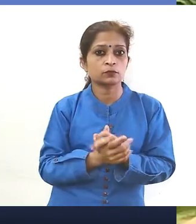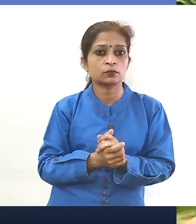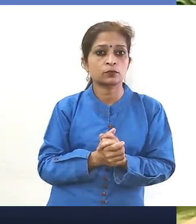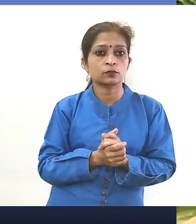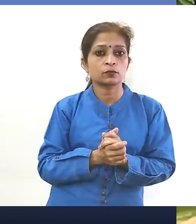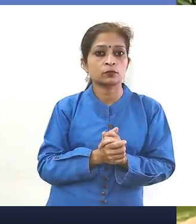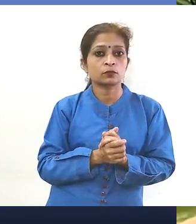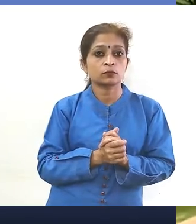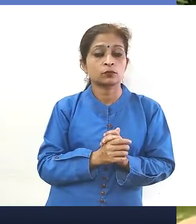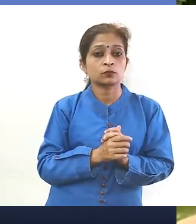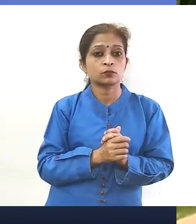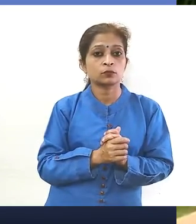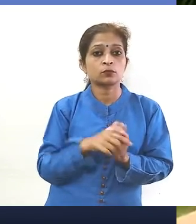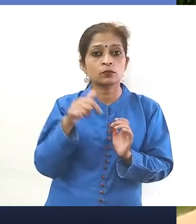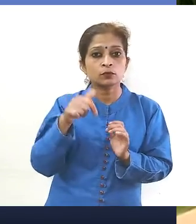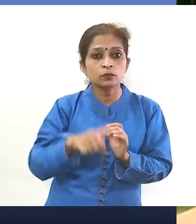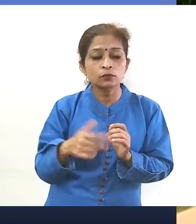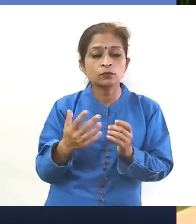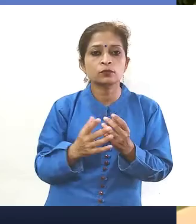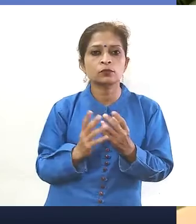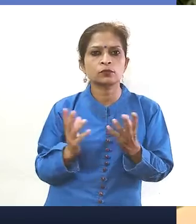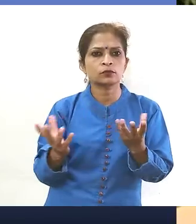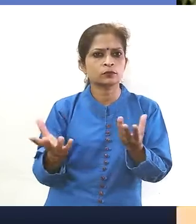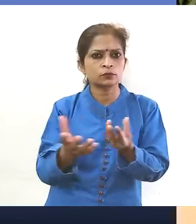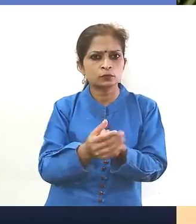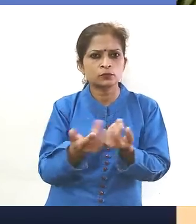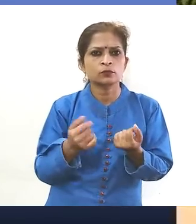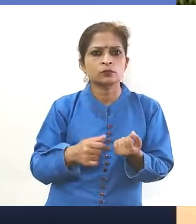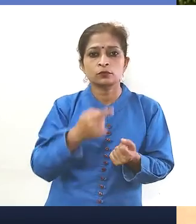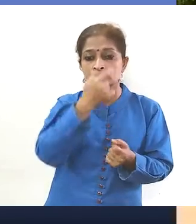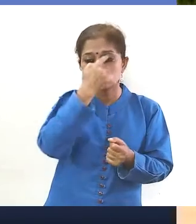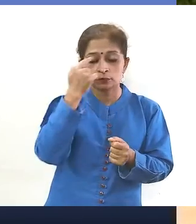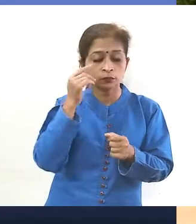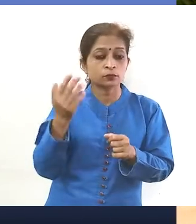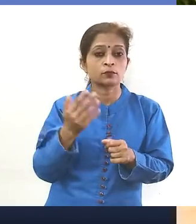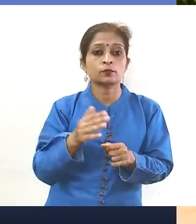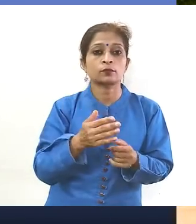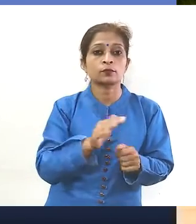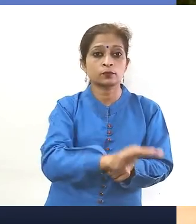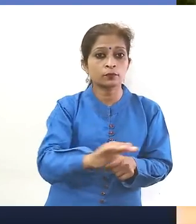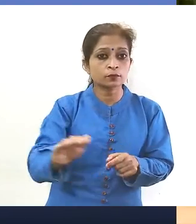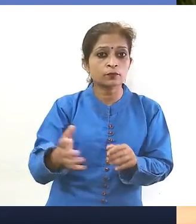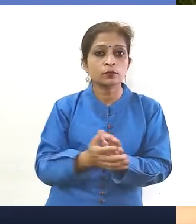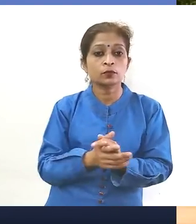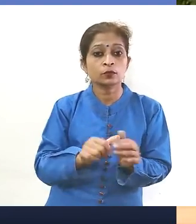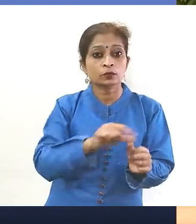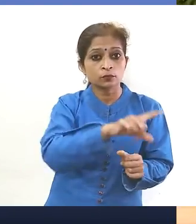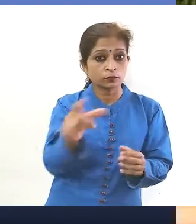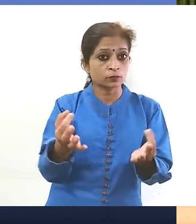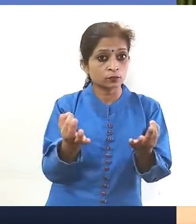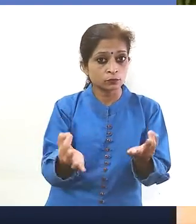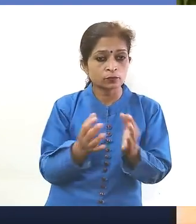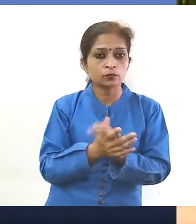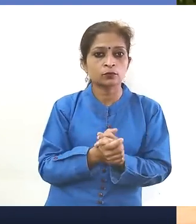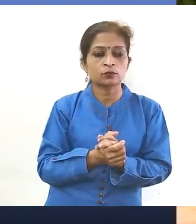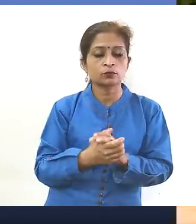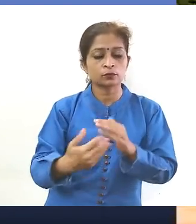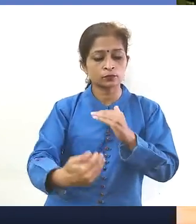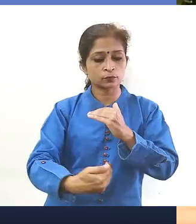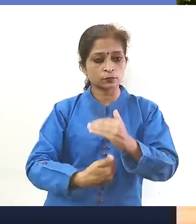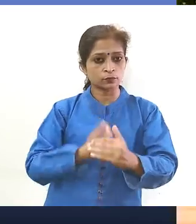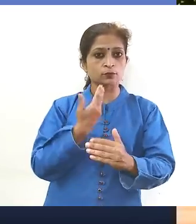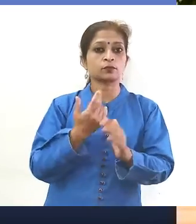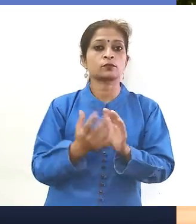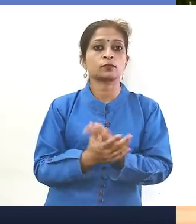ही जो हमारे प्रज्ञा चक्षु भाई बहन योगाभ्यास करेंगे, उनकी अंतः प्रज्ञा जागृत होगी, वो